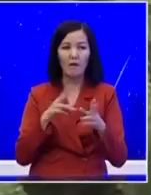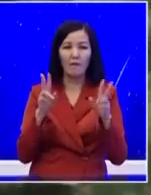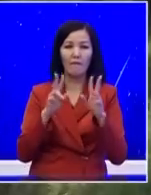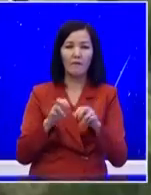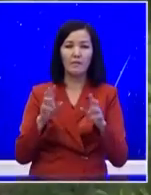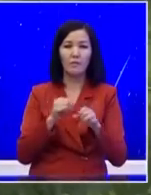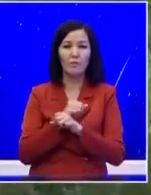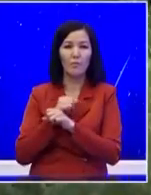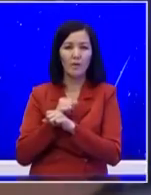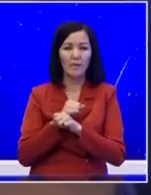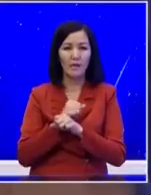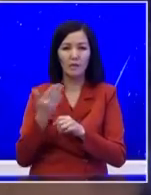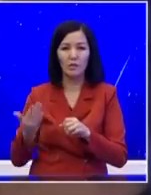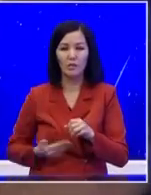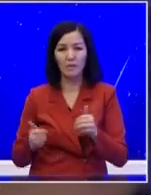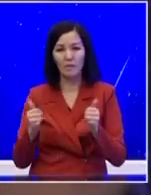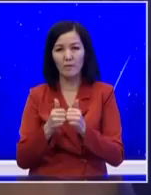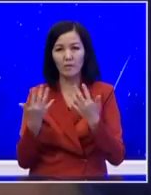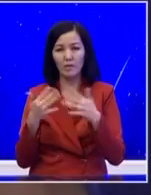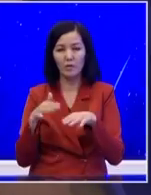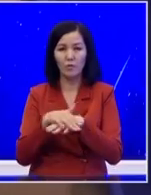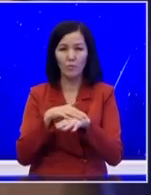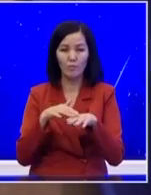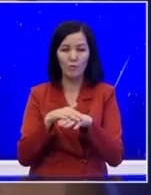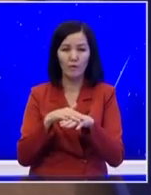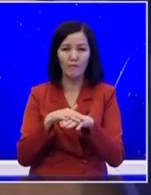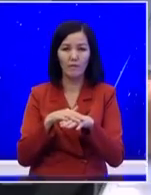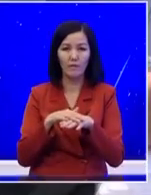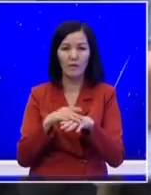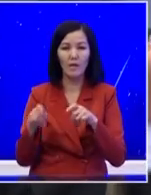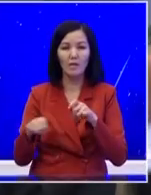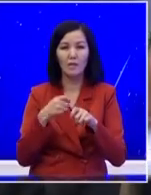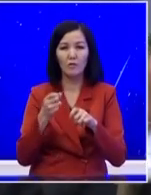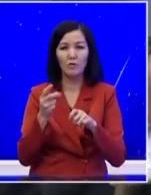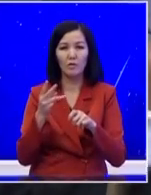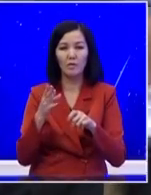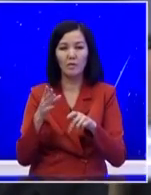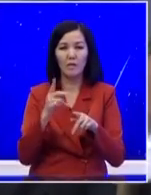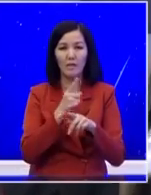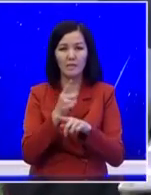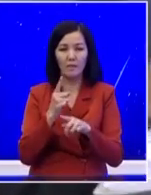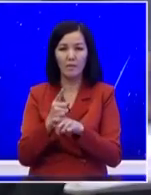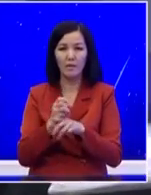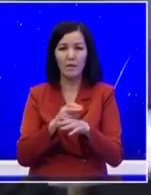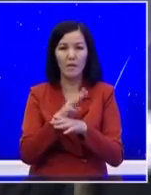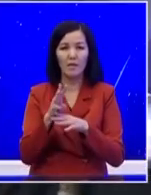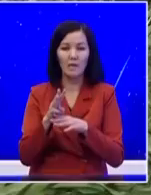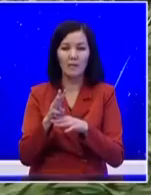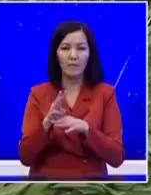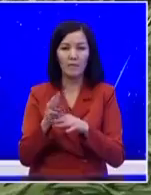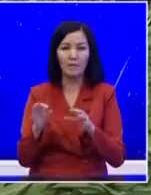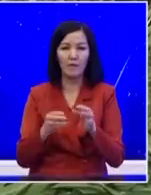территории отдыхать выходят жители близлежащих населенных пунктов. Тем самым они нарушают сразу несколько запретов. Из-за беспечного обращения с